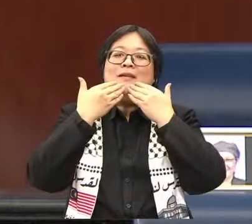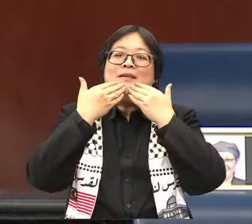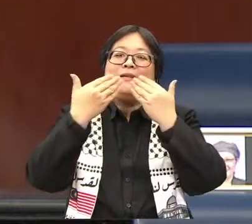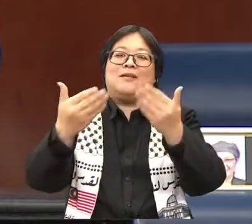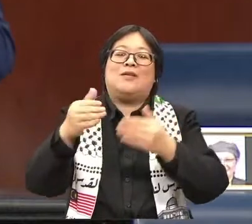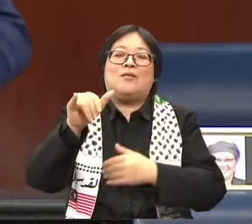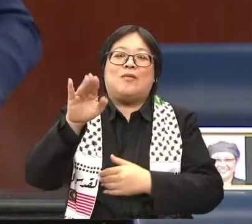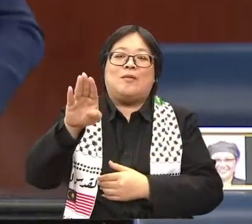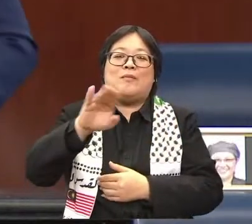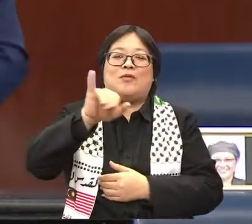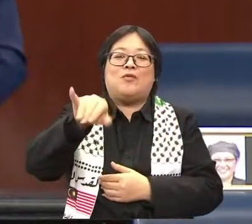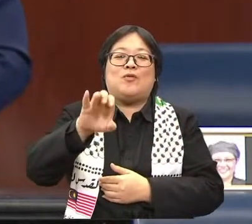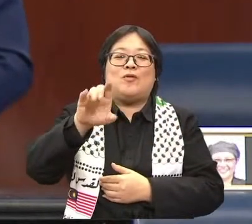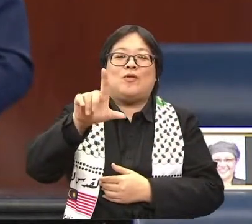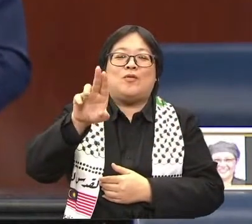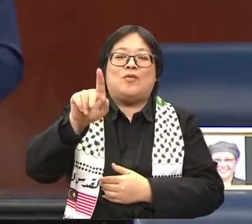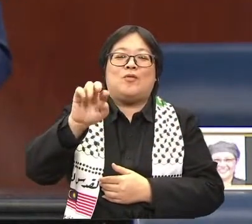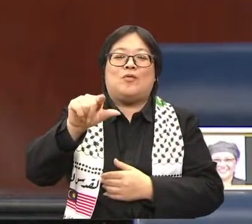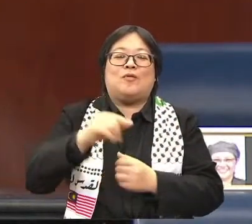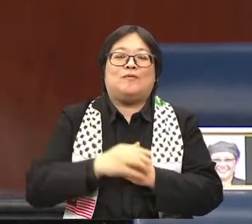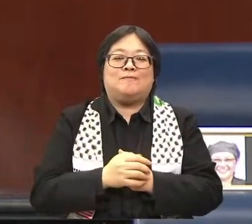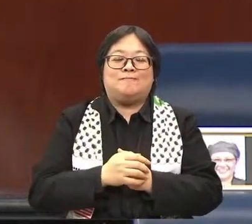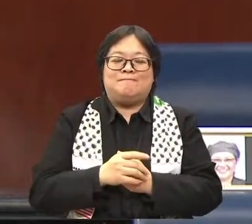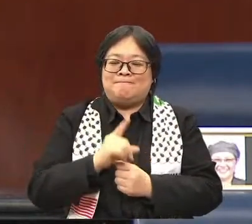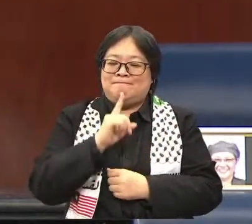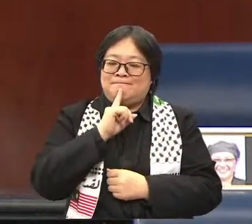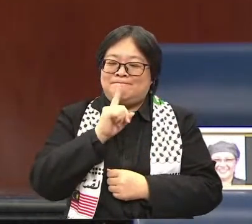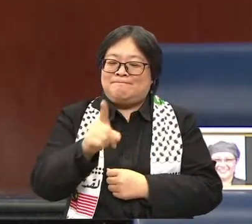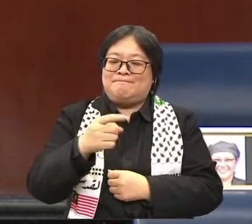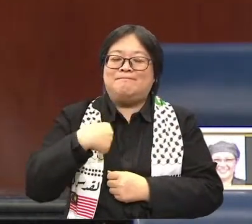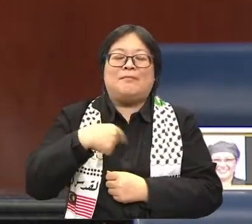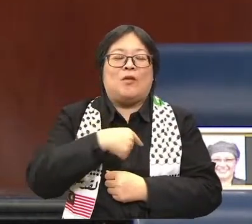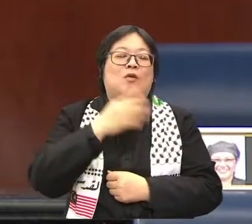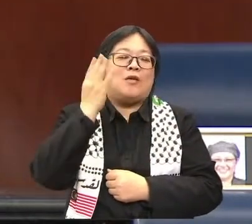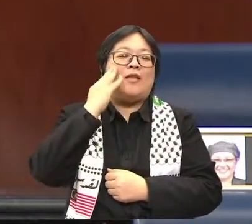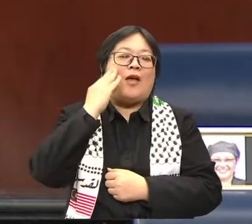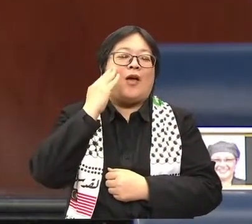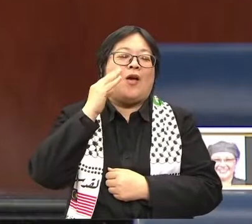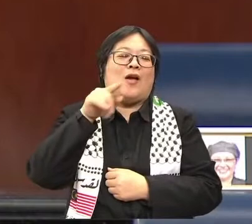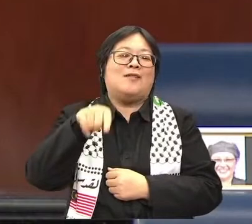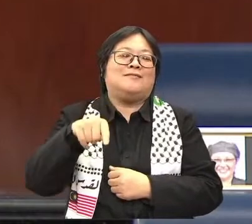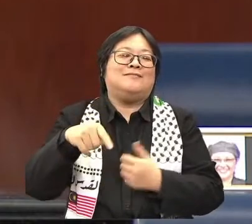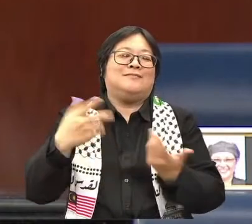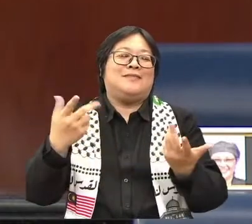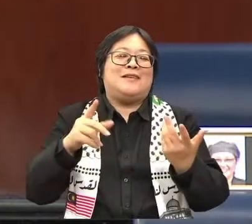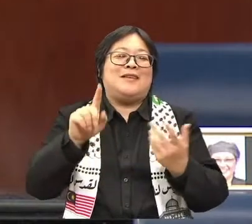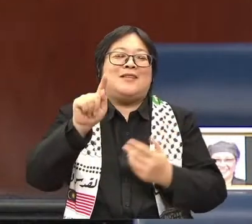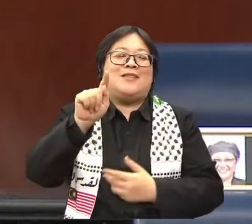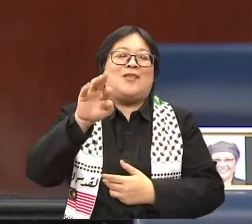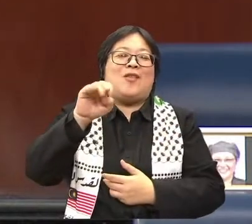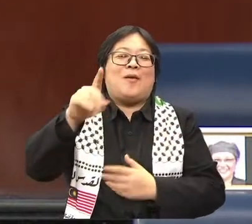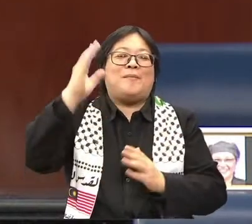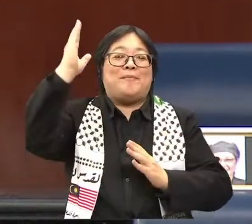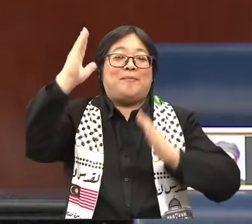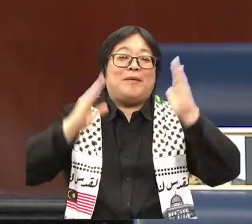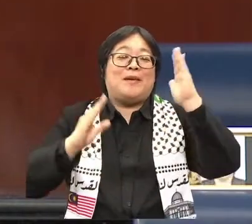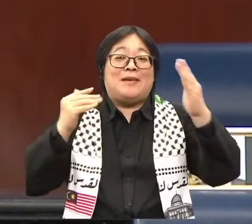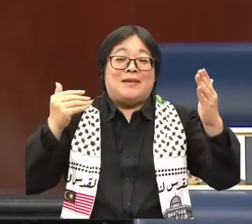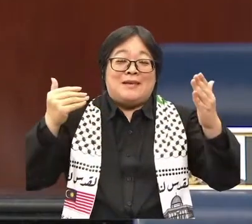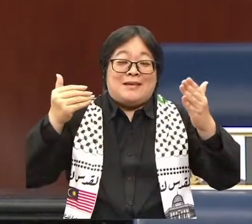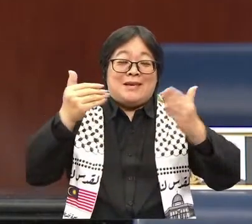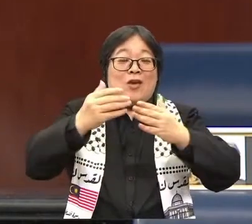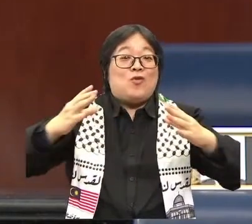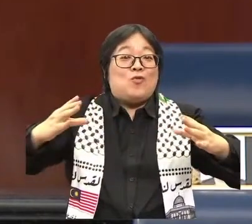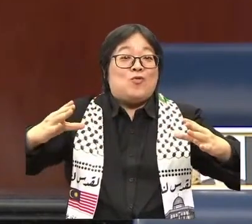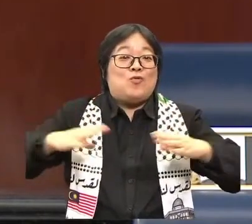yang berhormat jelutong sebenarnya kita tahu trend Malaysia trend di negara kita ini Apabila ada cuti